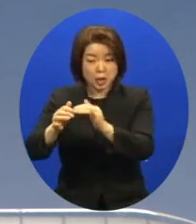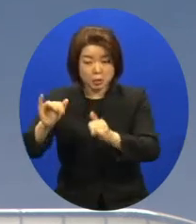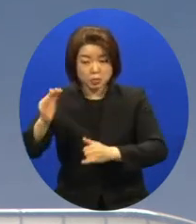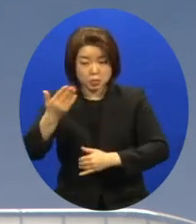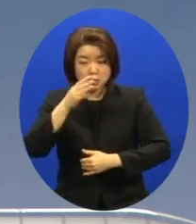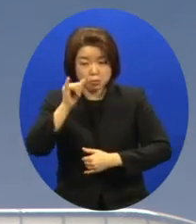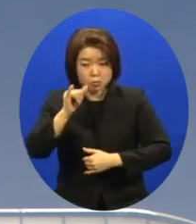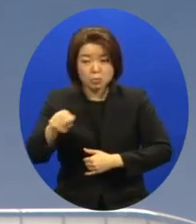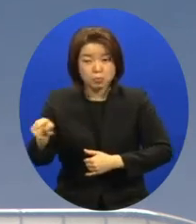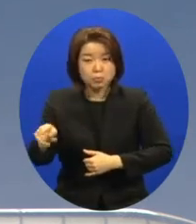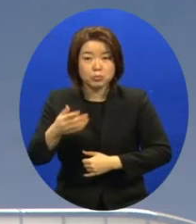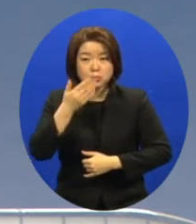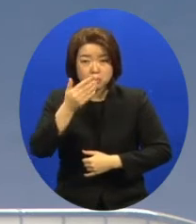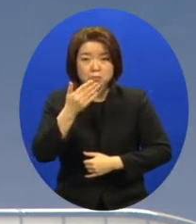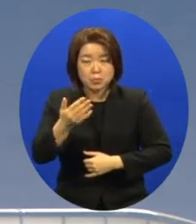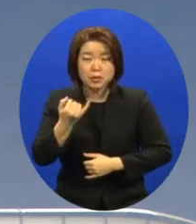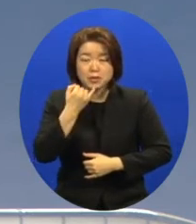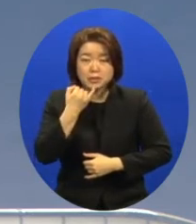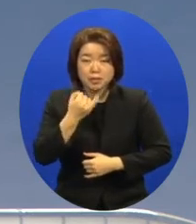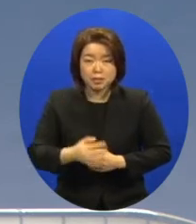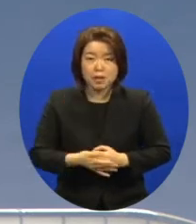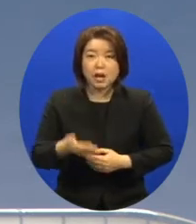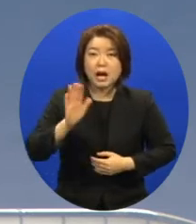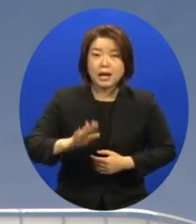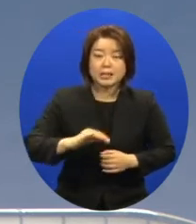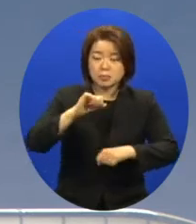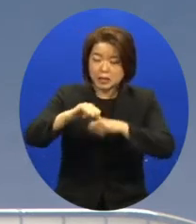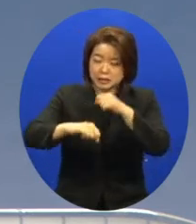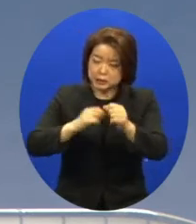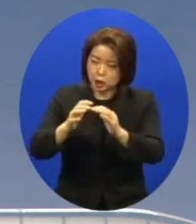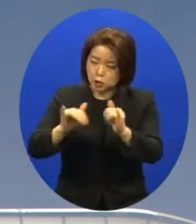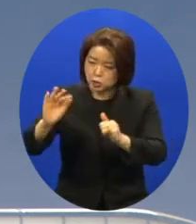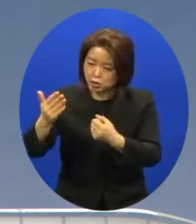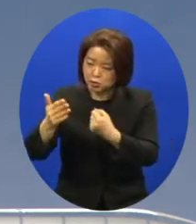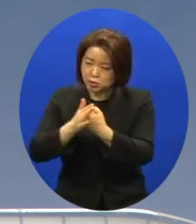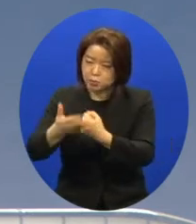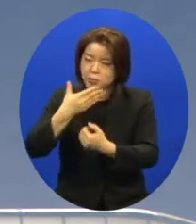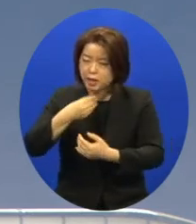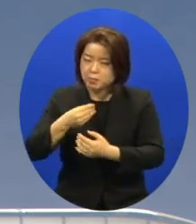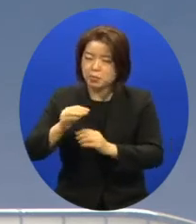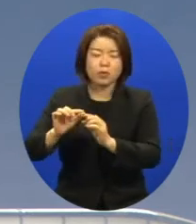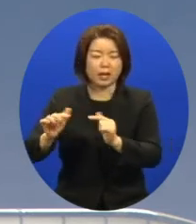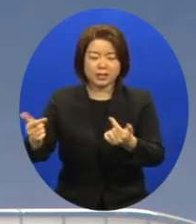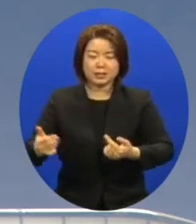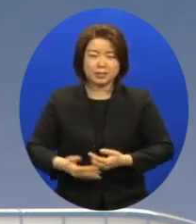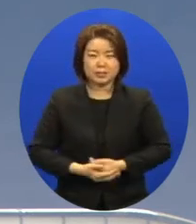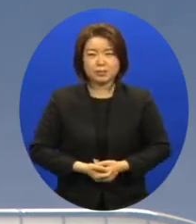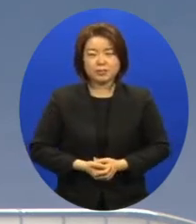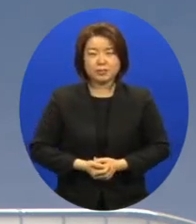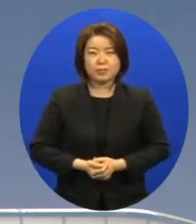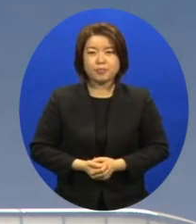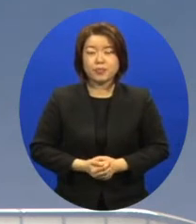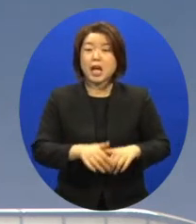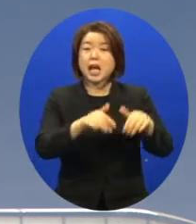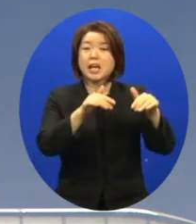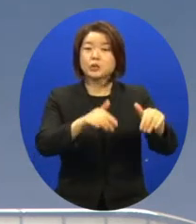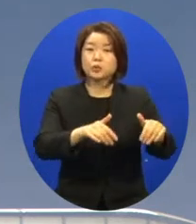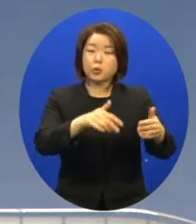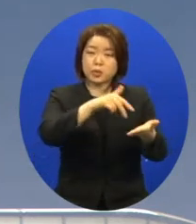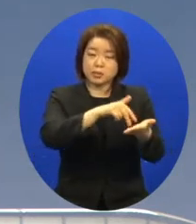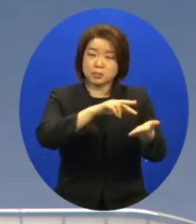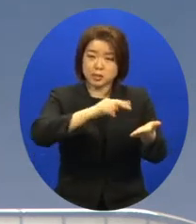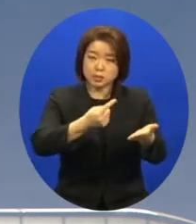되는 거죠 그러나 자유인이 되니까 행복한 것은 아닙니다 종으로서 도 얼마든지